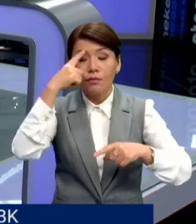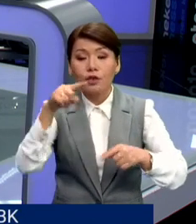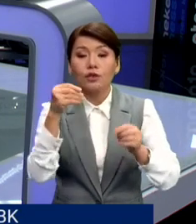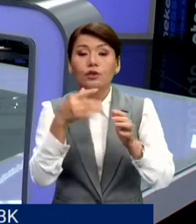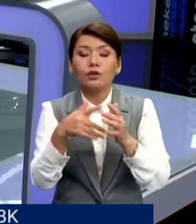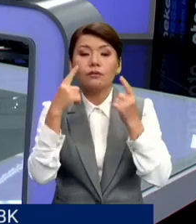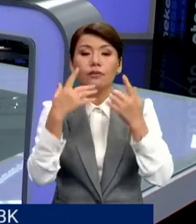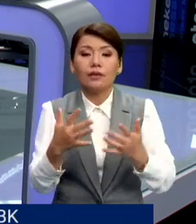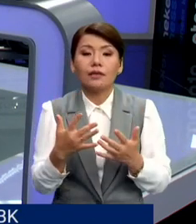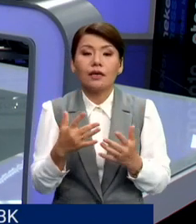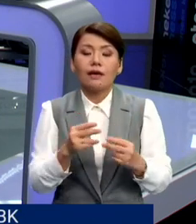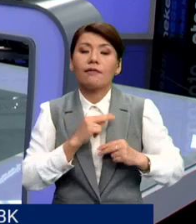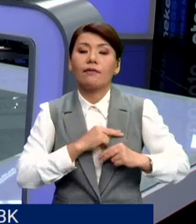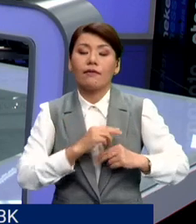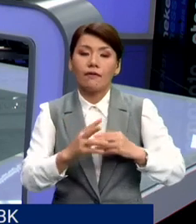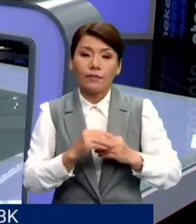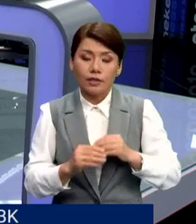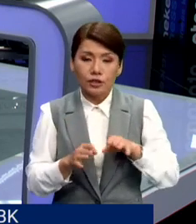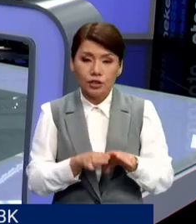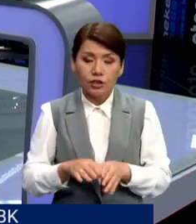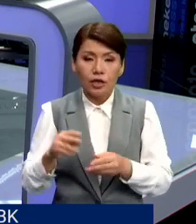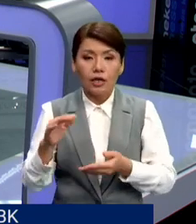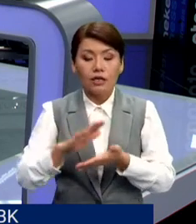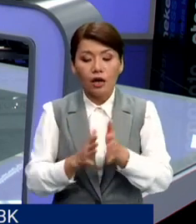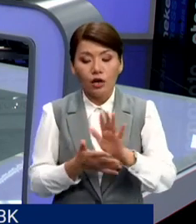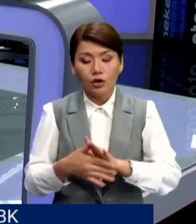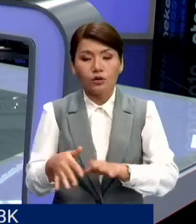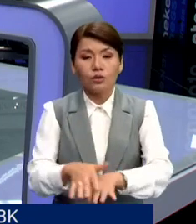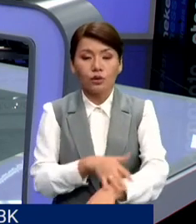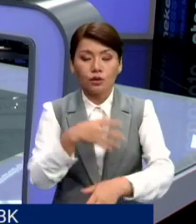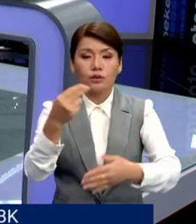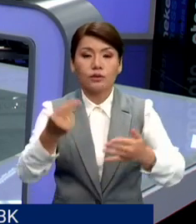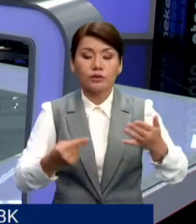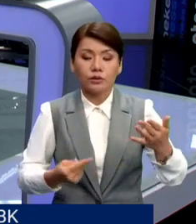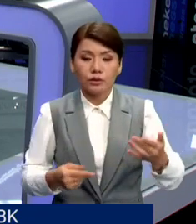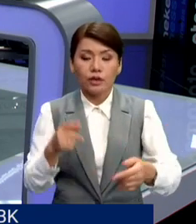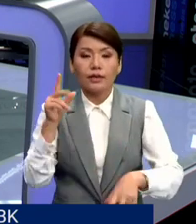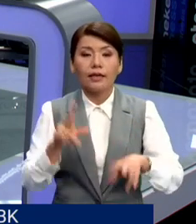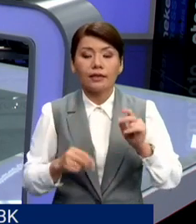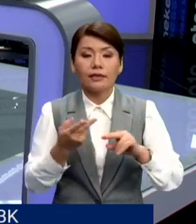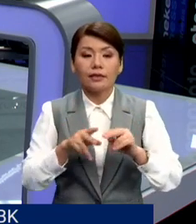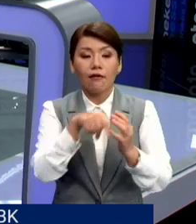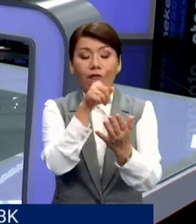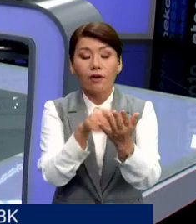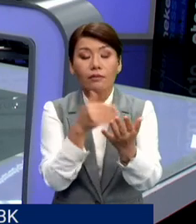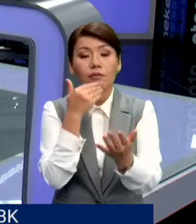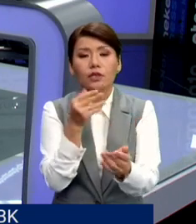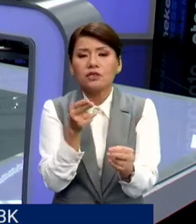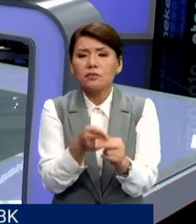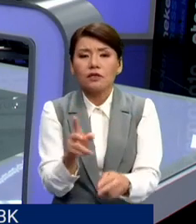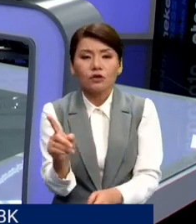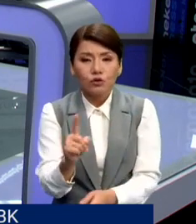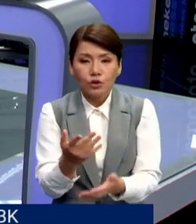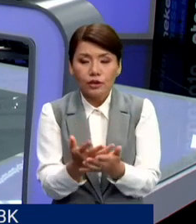предприятия. Организаторы мероприятия рассчитывают на плодотворное сотрудничество и заключение долгосрочных контрактов. Галина Трощева